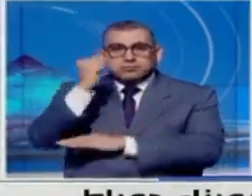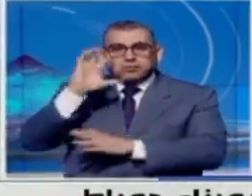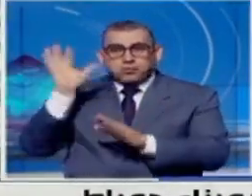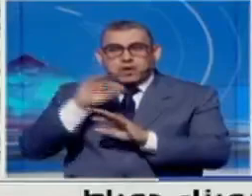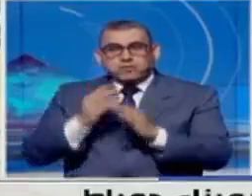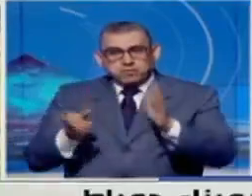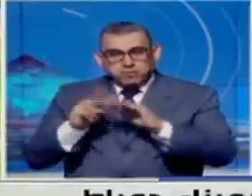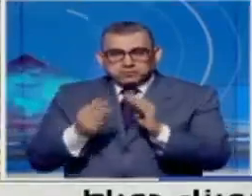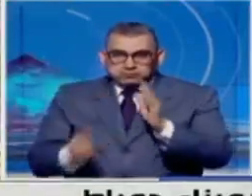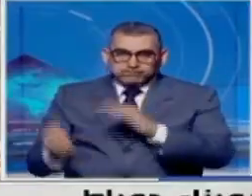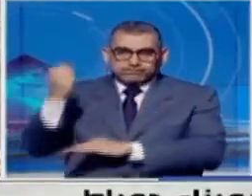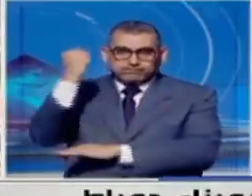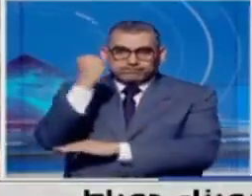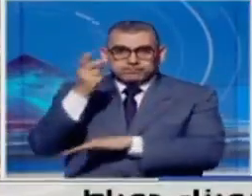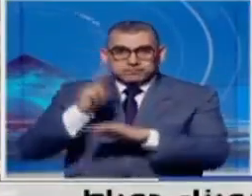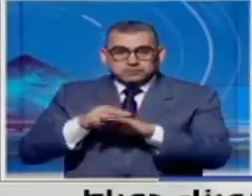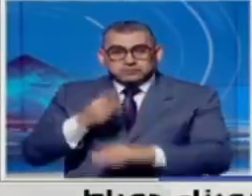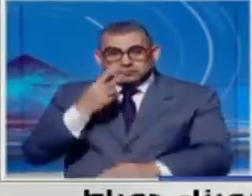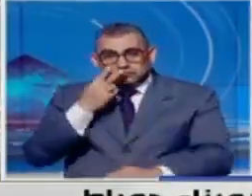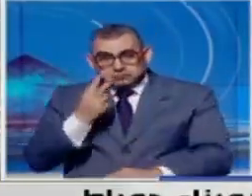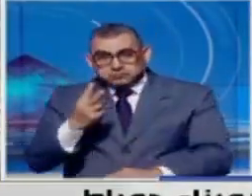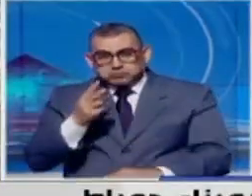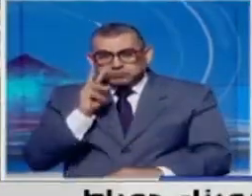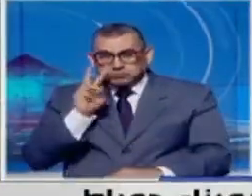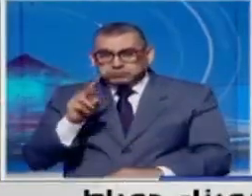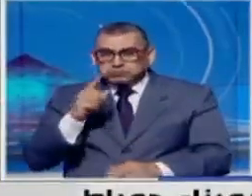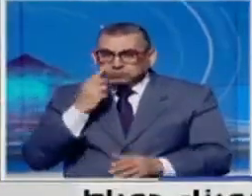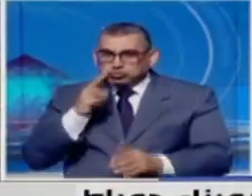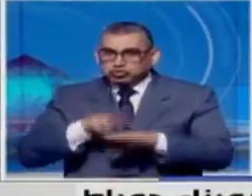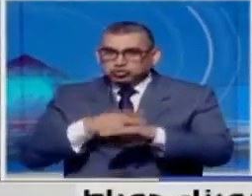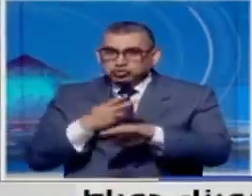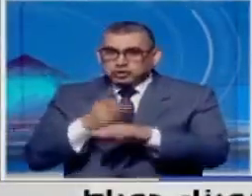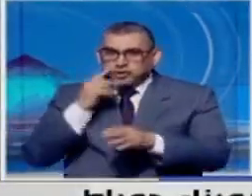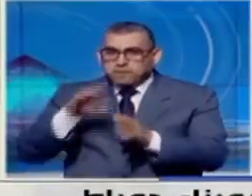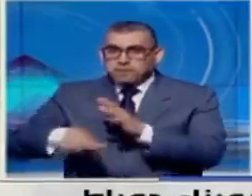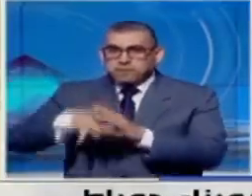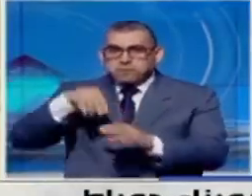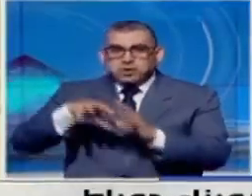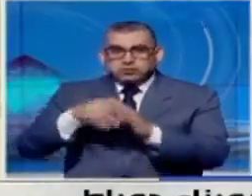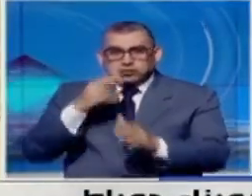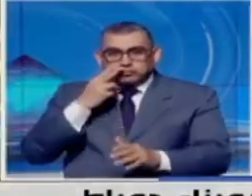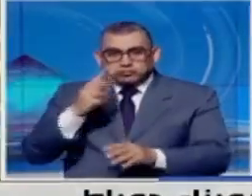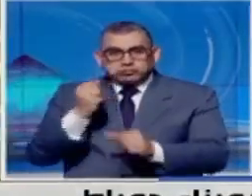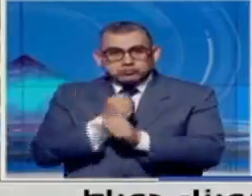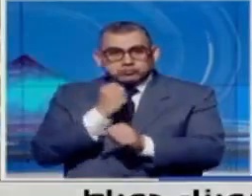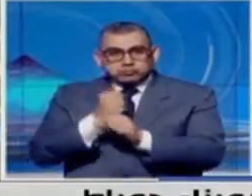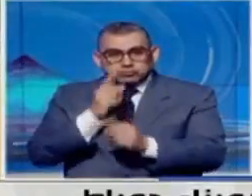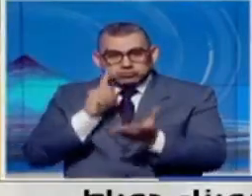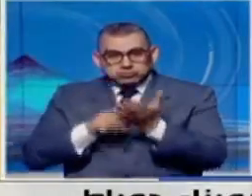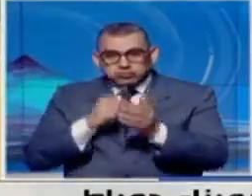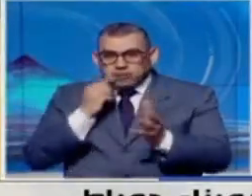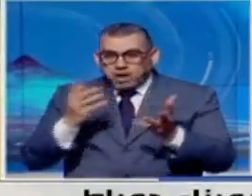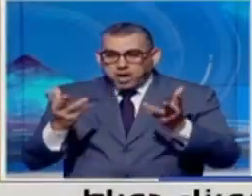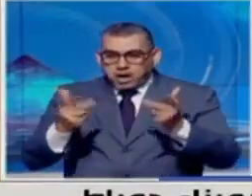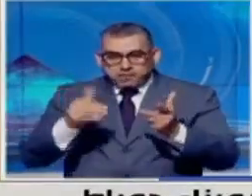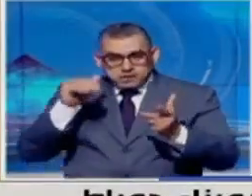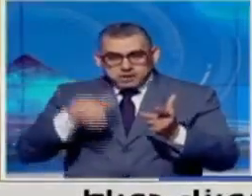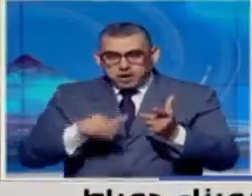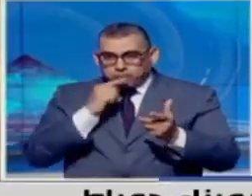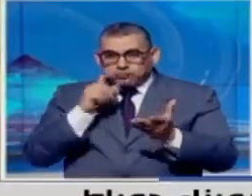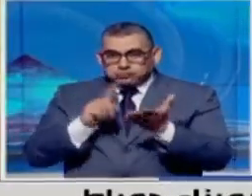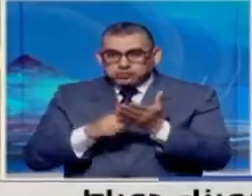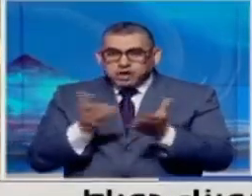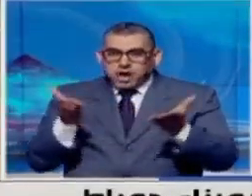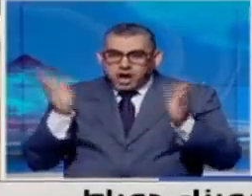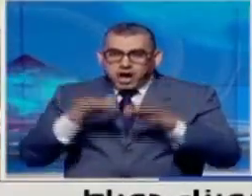واكبرهم العين ترى ذلك شهيده على مشروعات نفذ منها كثير يصعب حصره ولا يزال